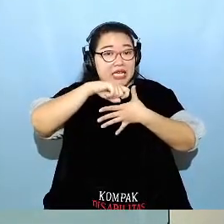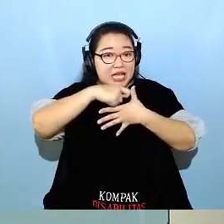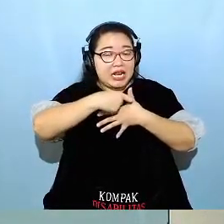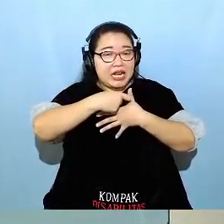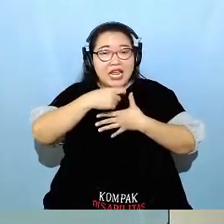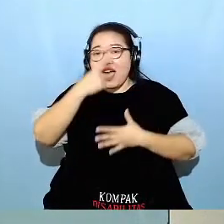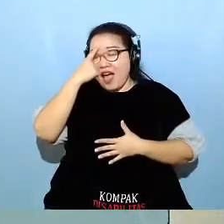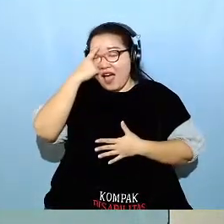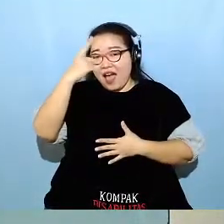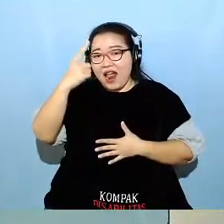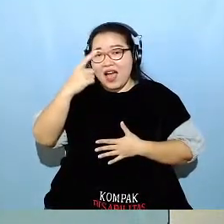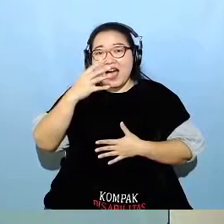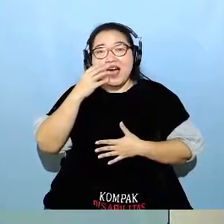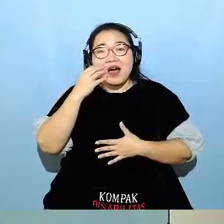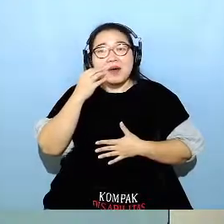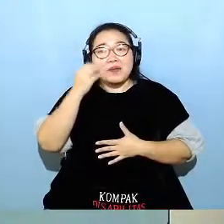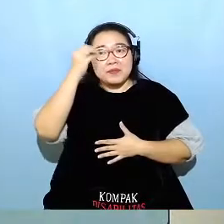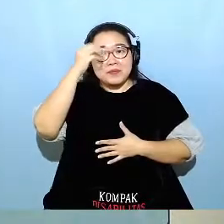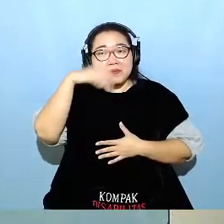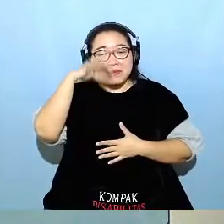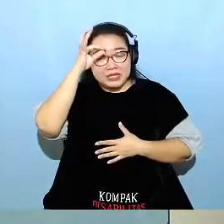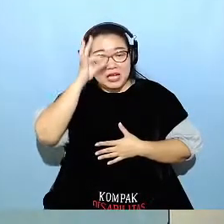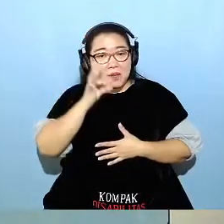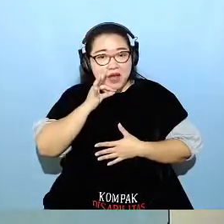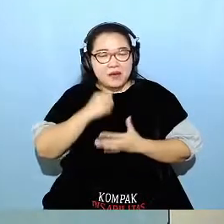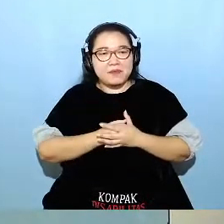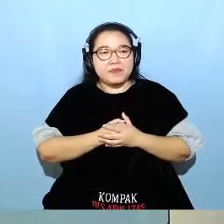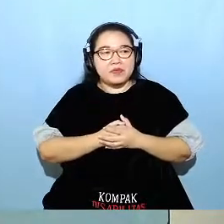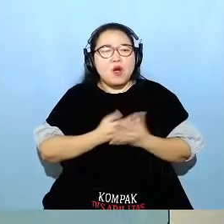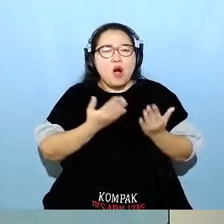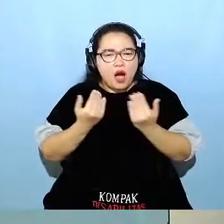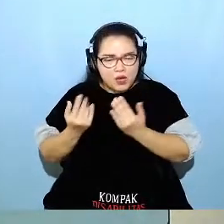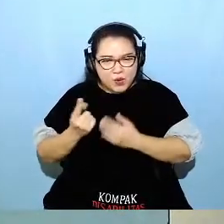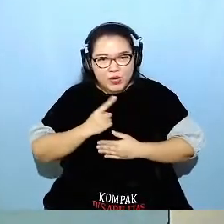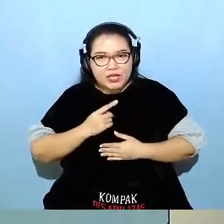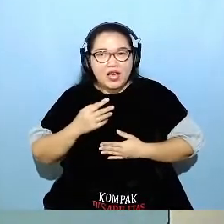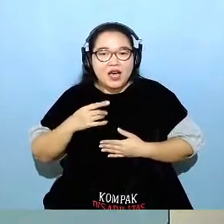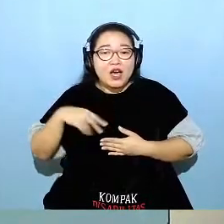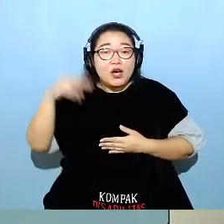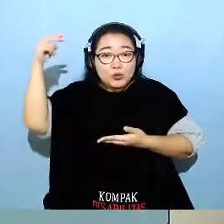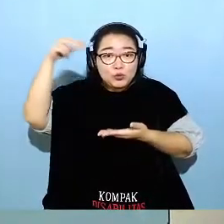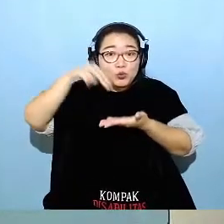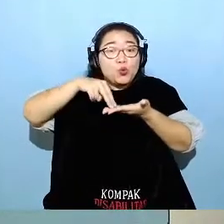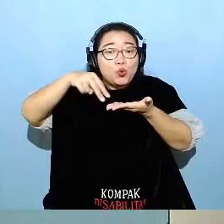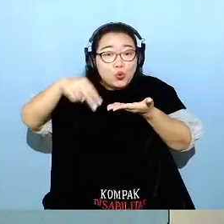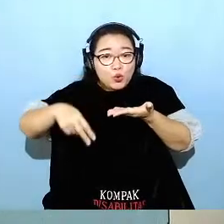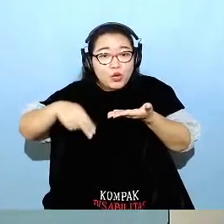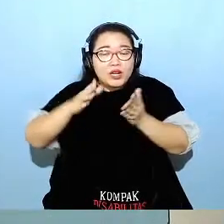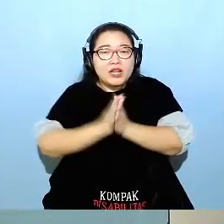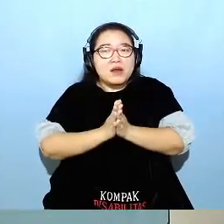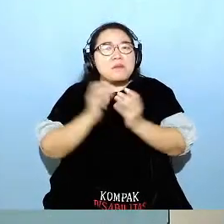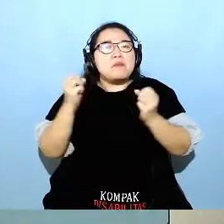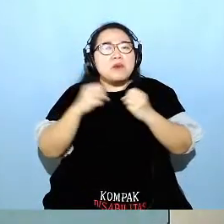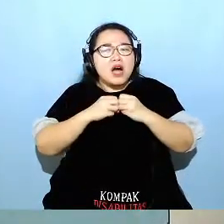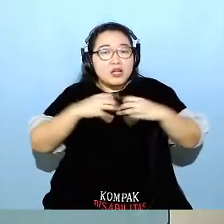"Baiklah, kita turun dan mengacau balokan di sana bahasa mereka,